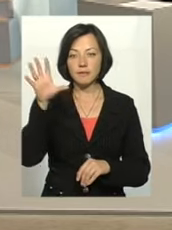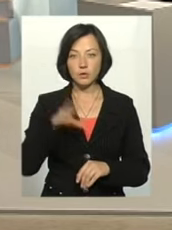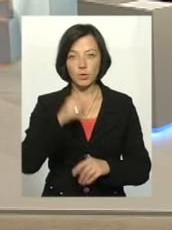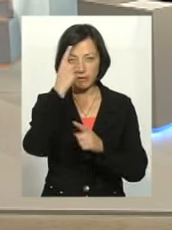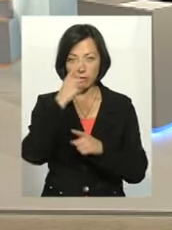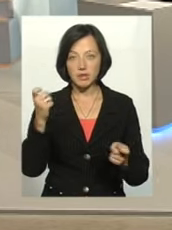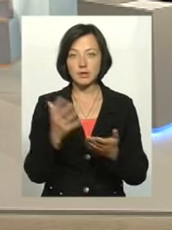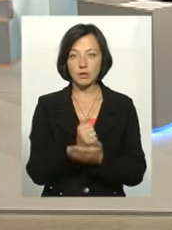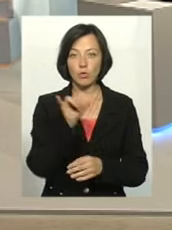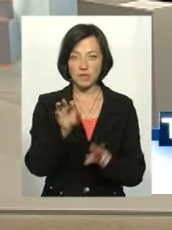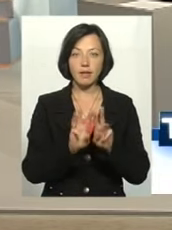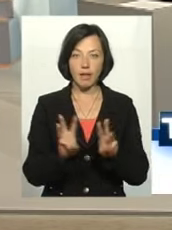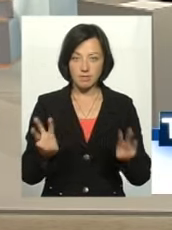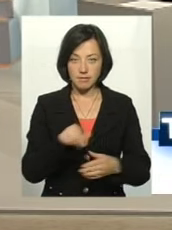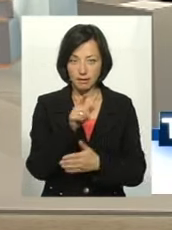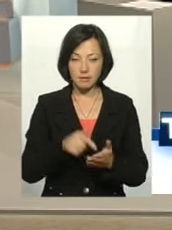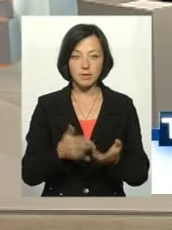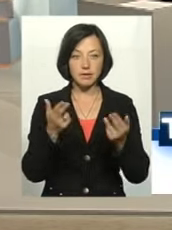вас на сайті? Конечно.